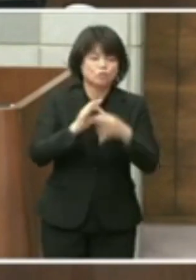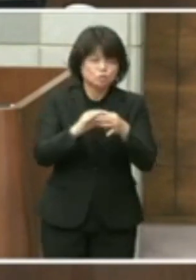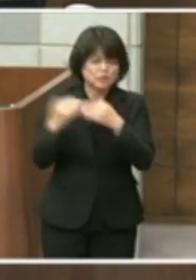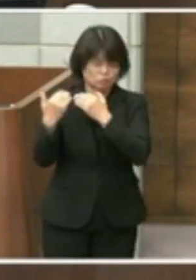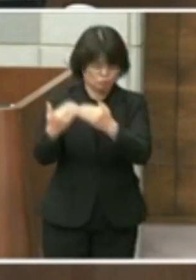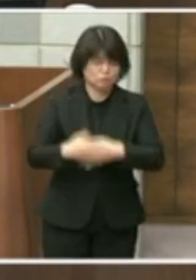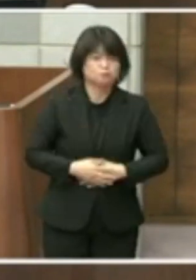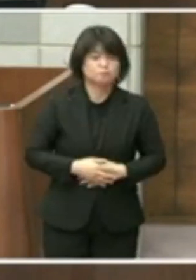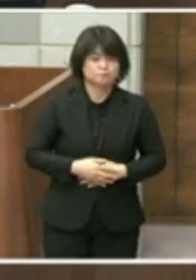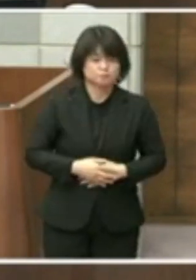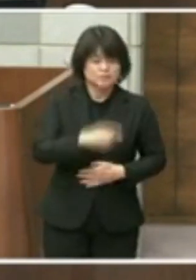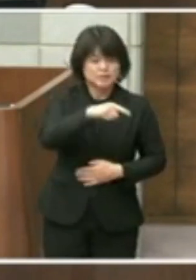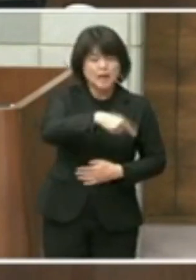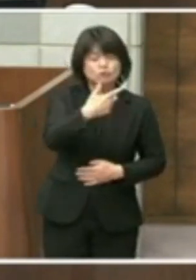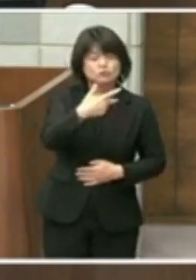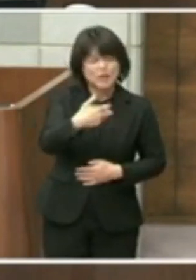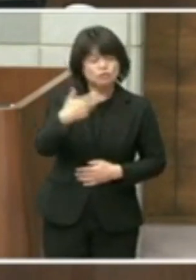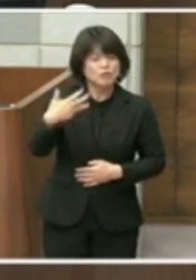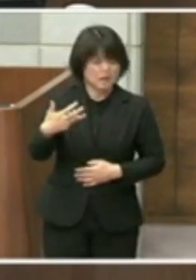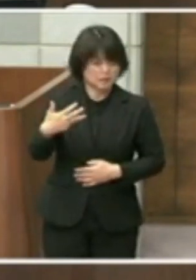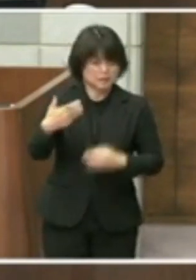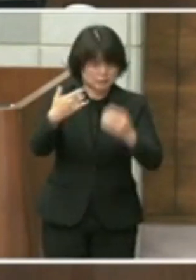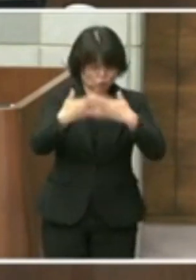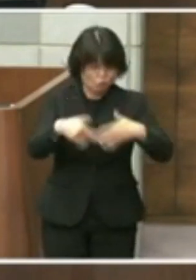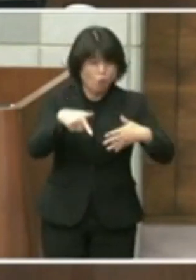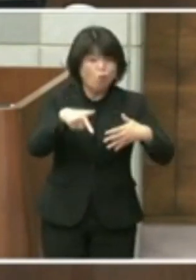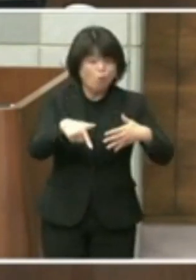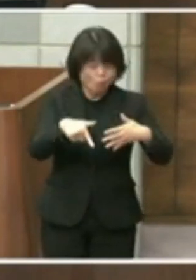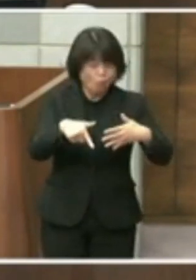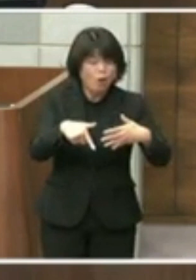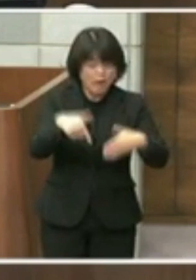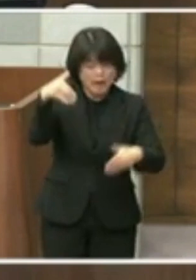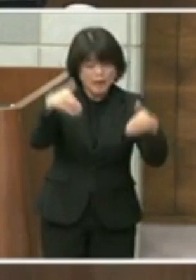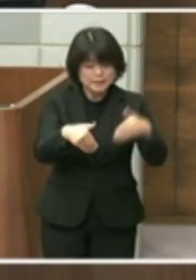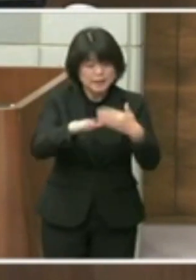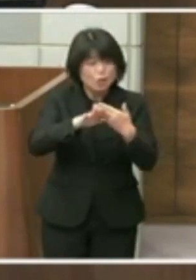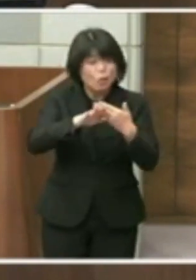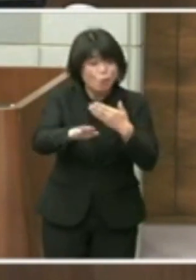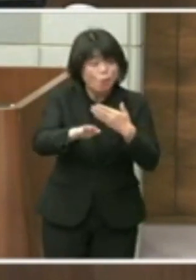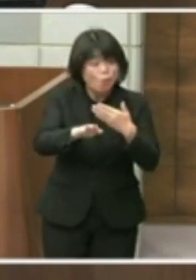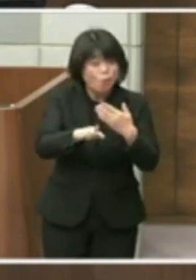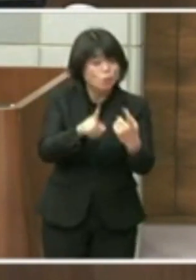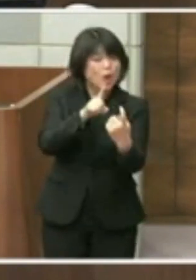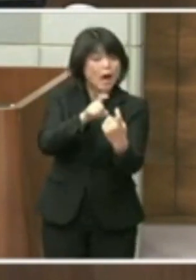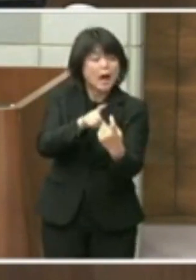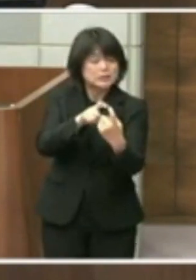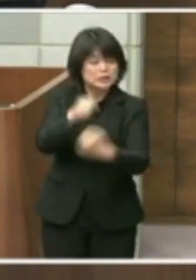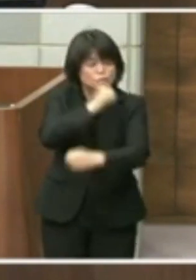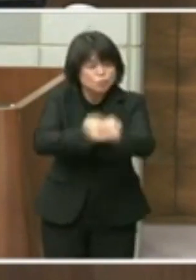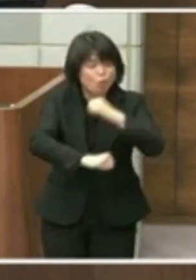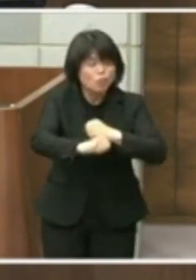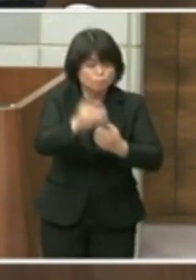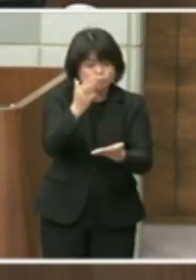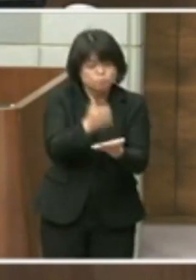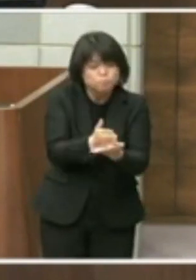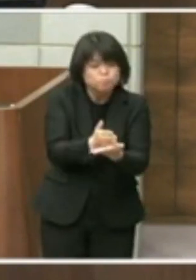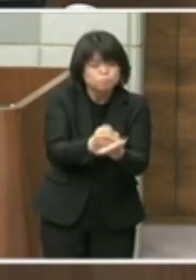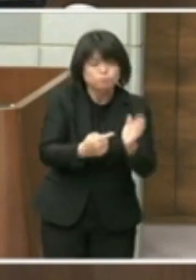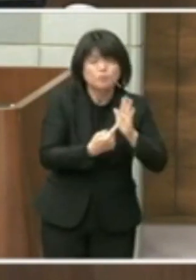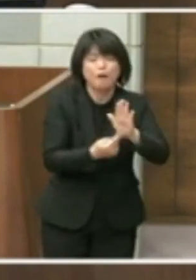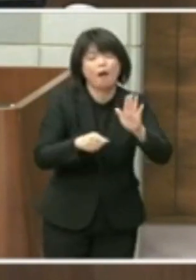法第178条は、選挙後の挨拶行為を制限するものと認識し